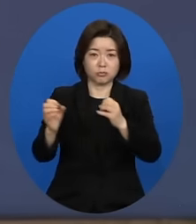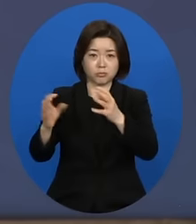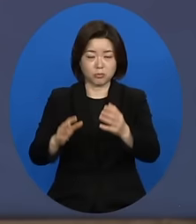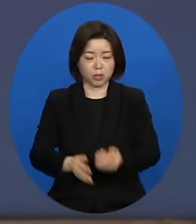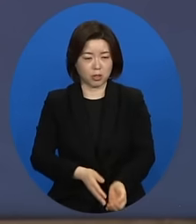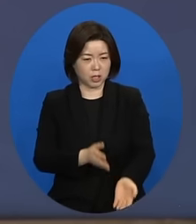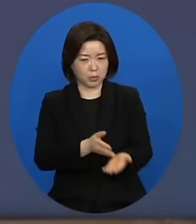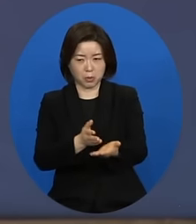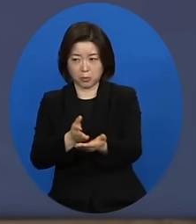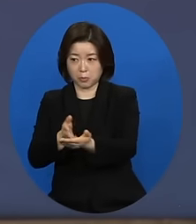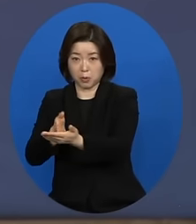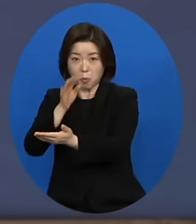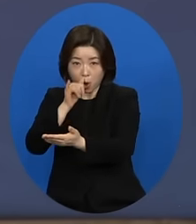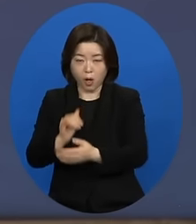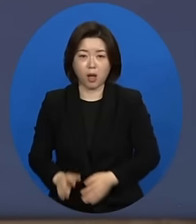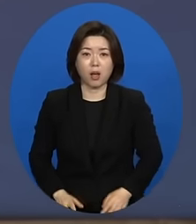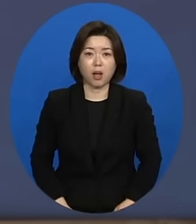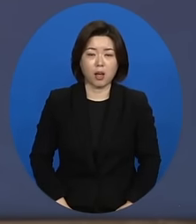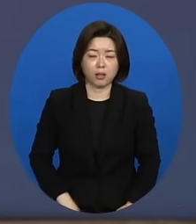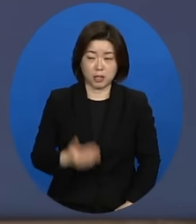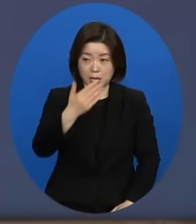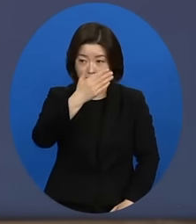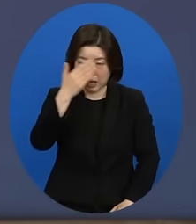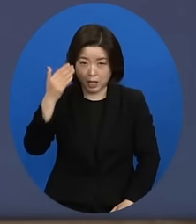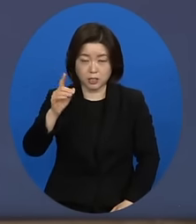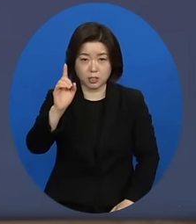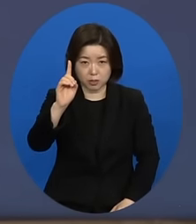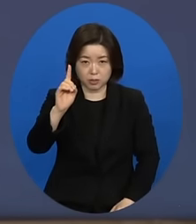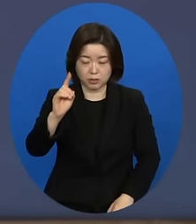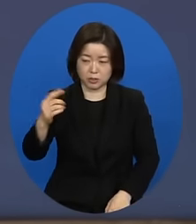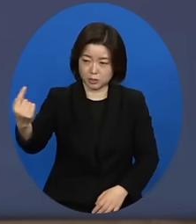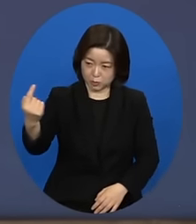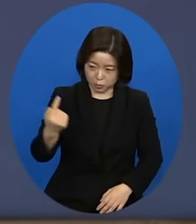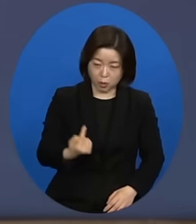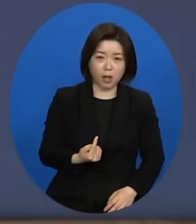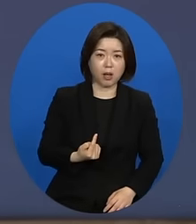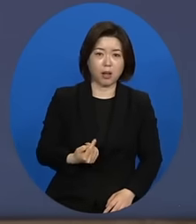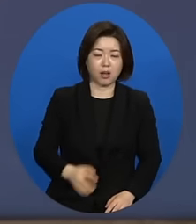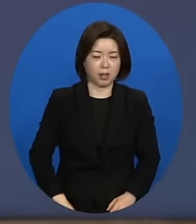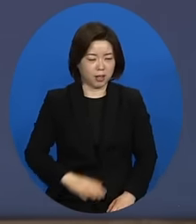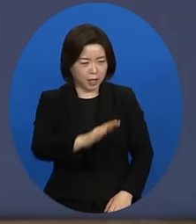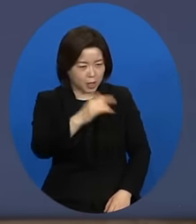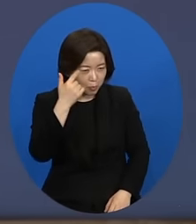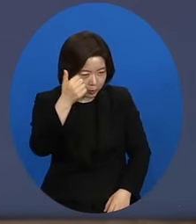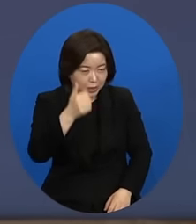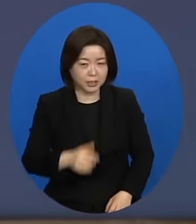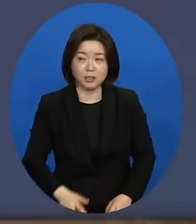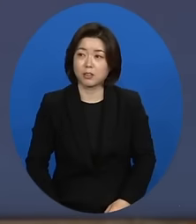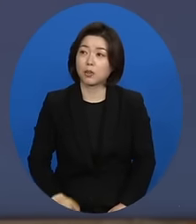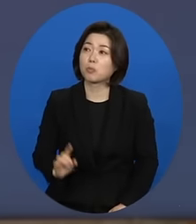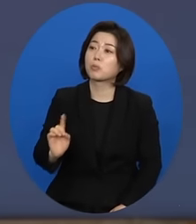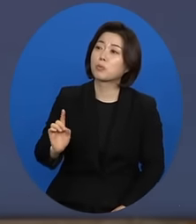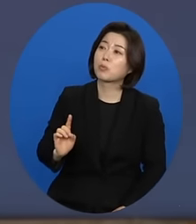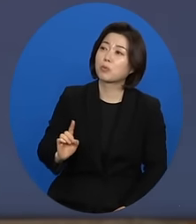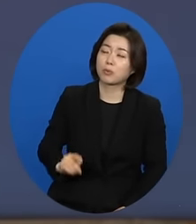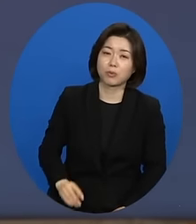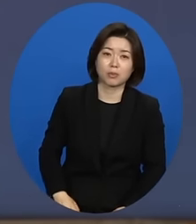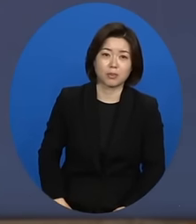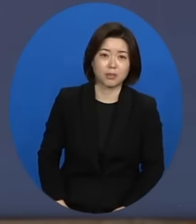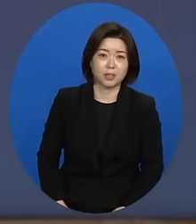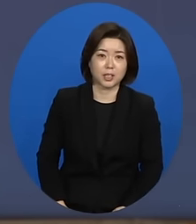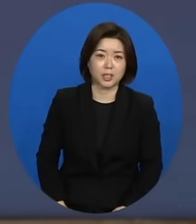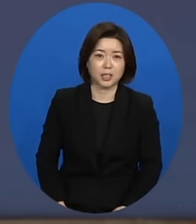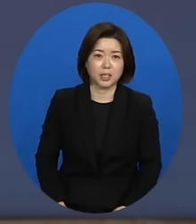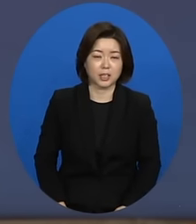보고를 했는데 웬 청년 하나가 따라 나오더니 목사님 왜요?